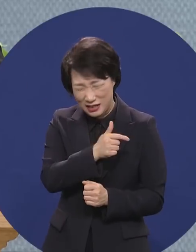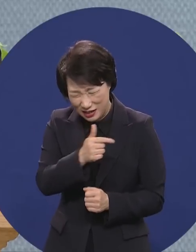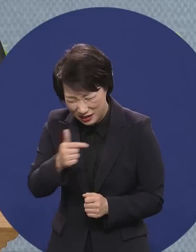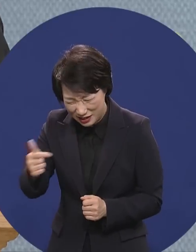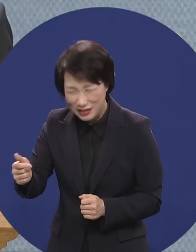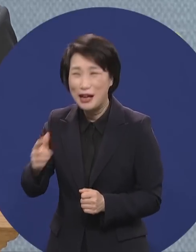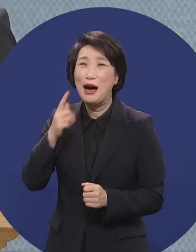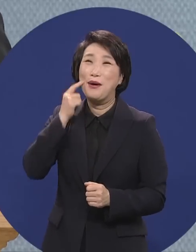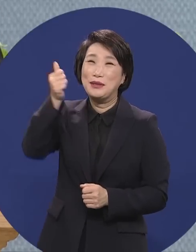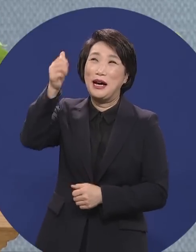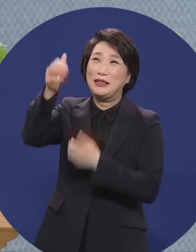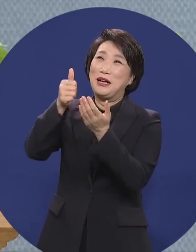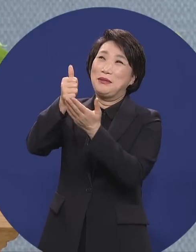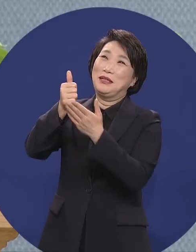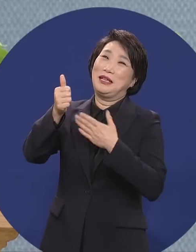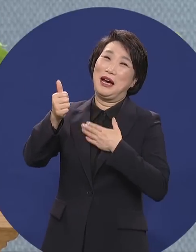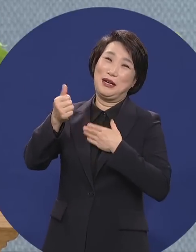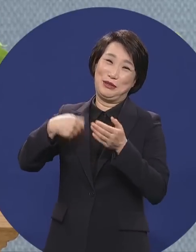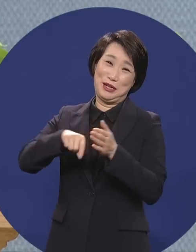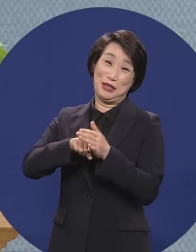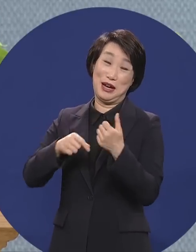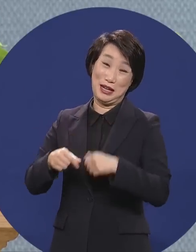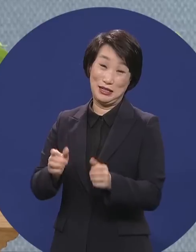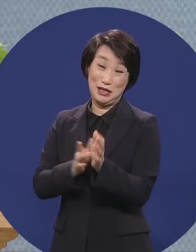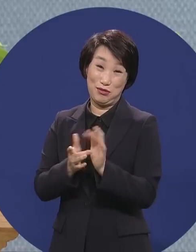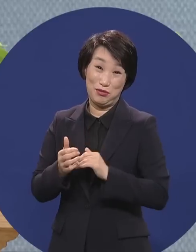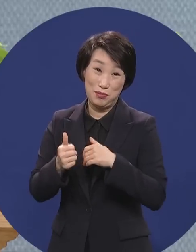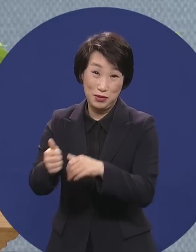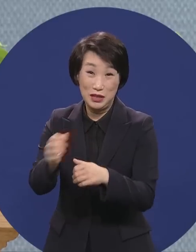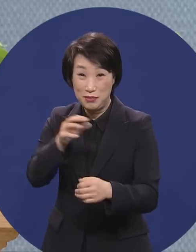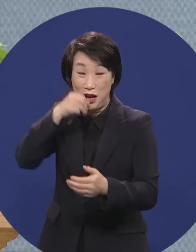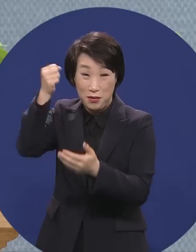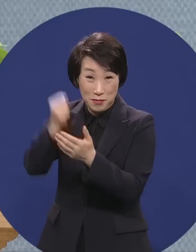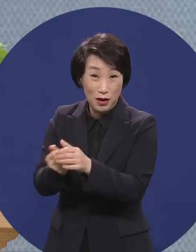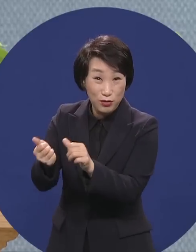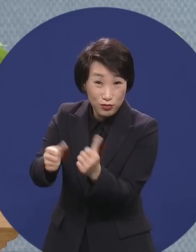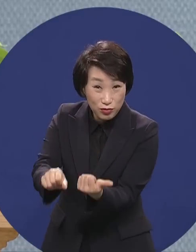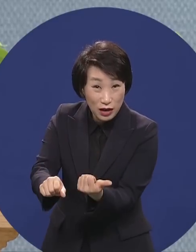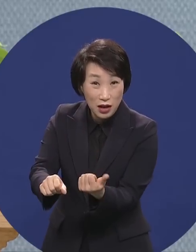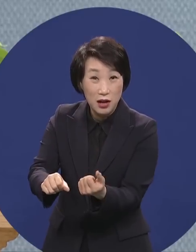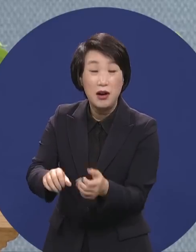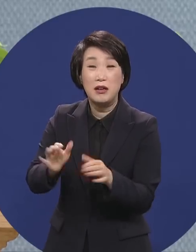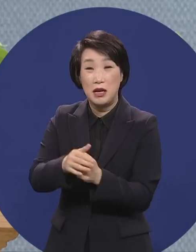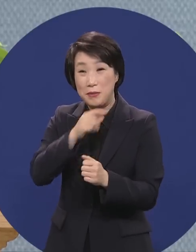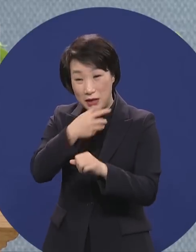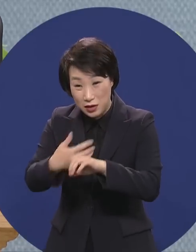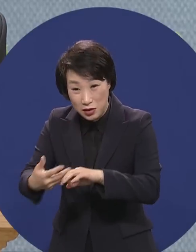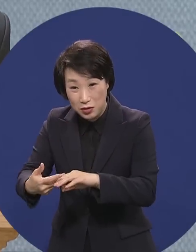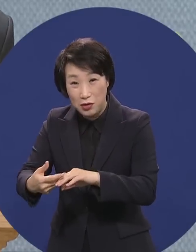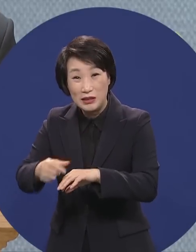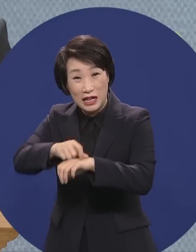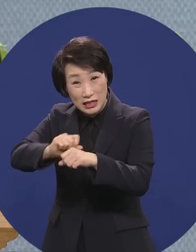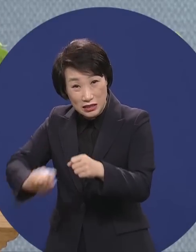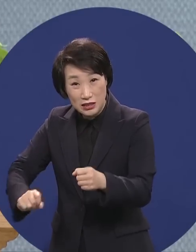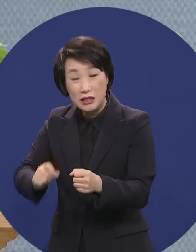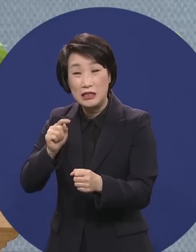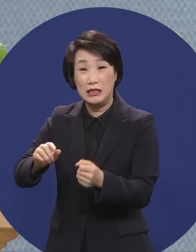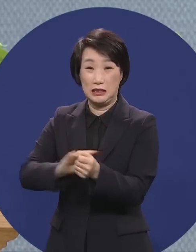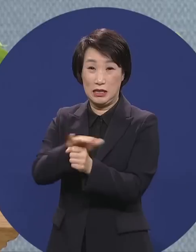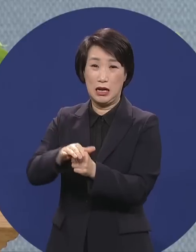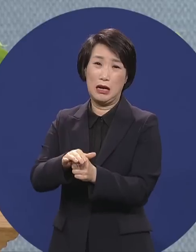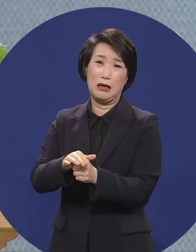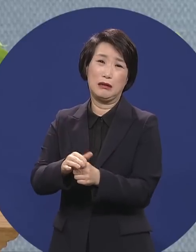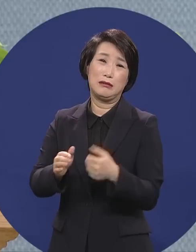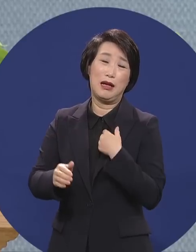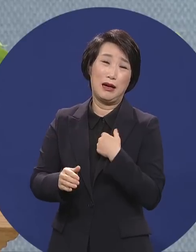우리 아버지가 나를 향해 아들을 잡으시고 찢으시고 흘리시는 그 피의 사랑이